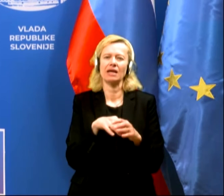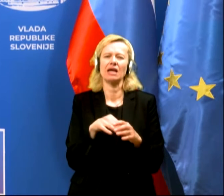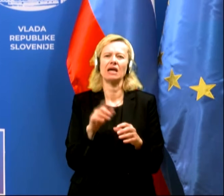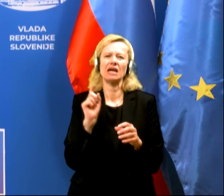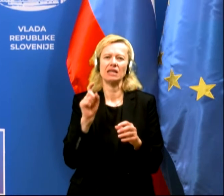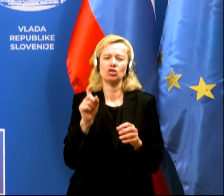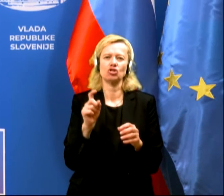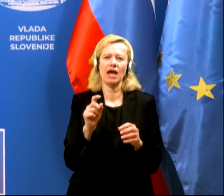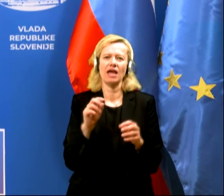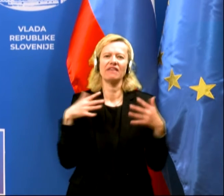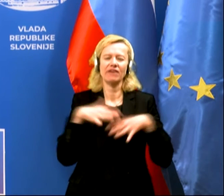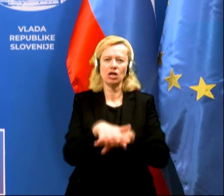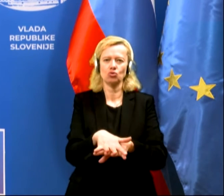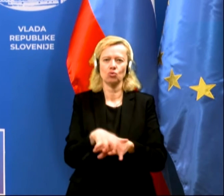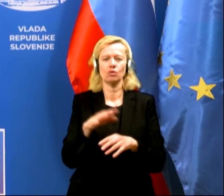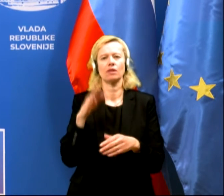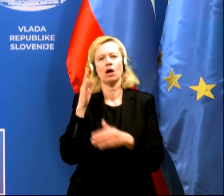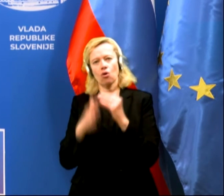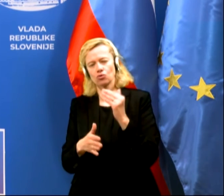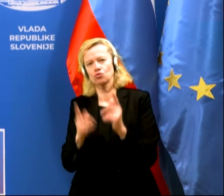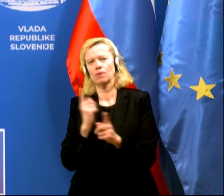infrastrukture in seveda na koncu